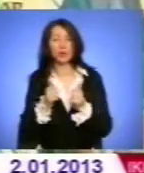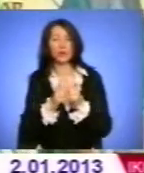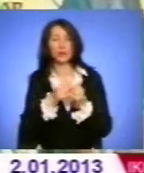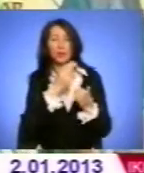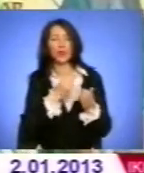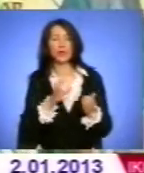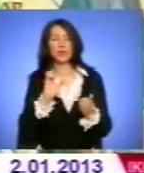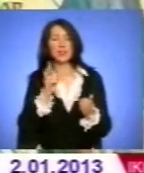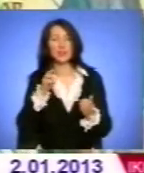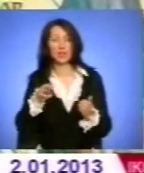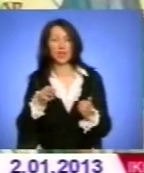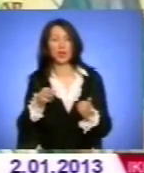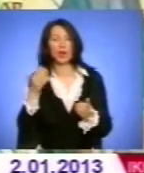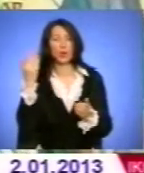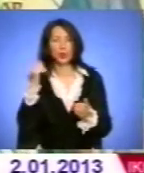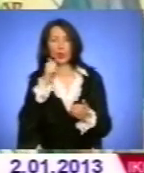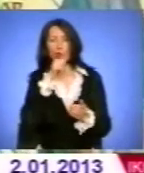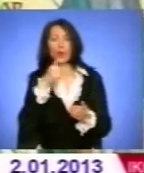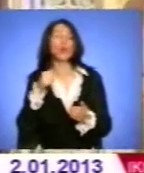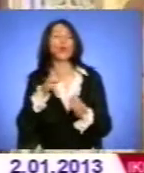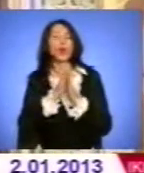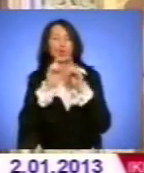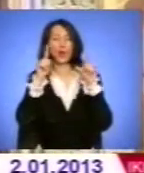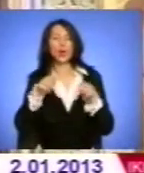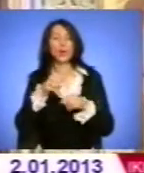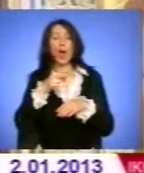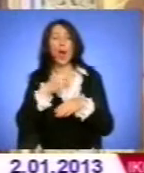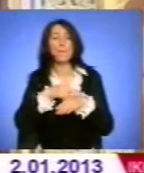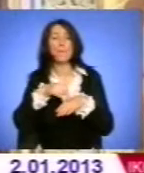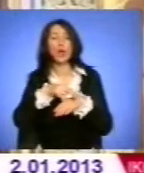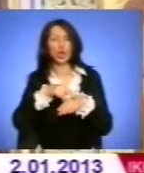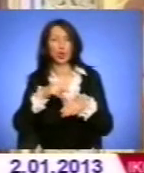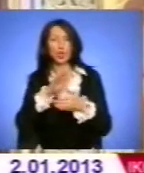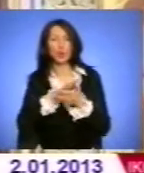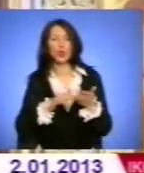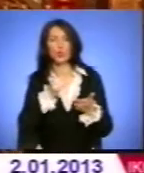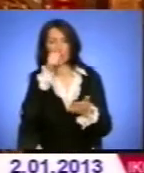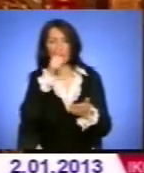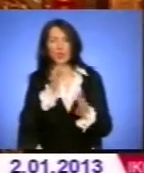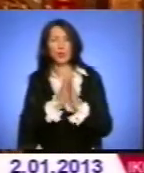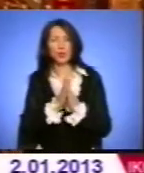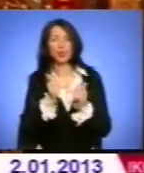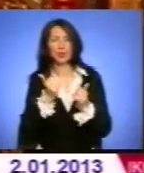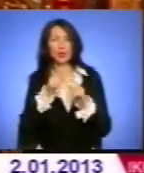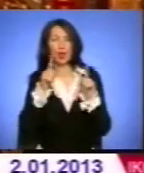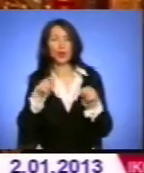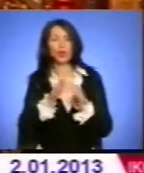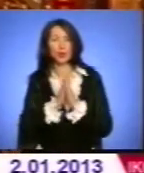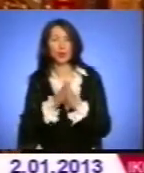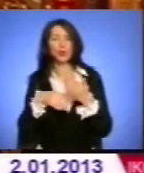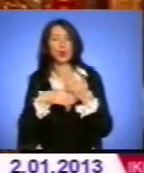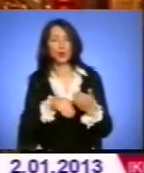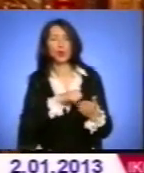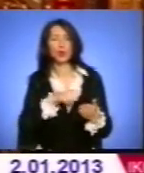мироточила протягом місяця. Молячись біля ікони, ми просимо про допомогу саму Богородицю. В кожній іконі